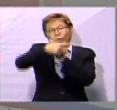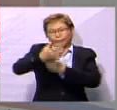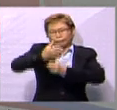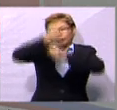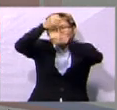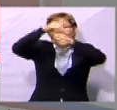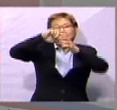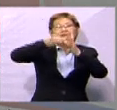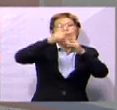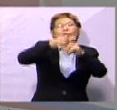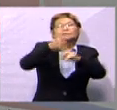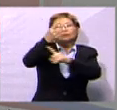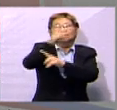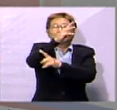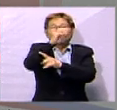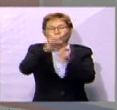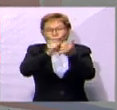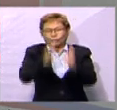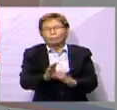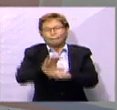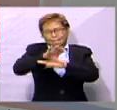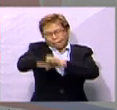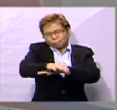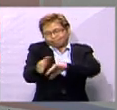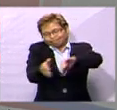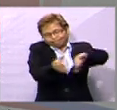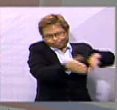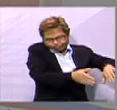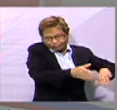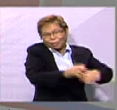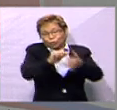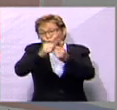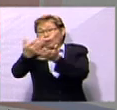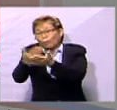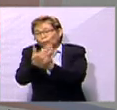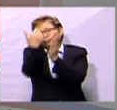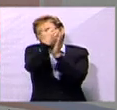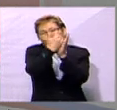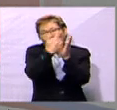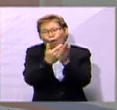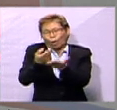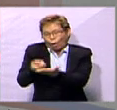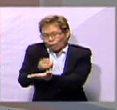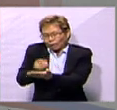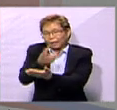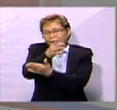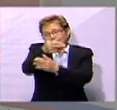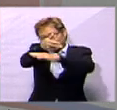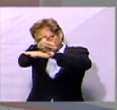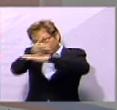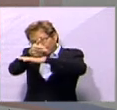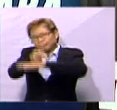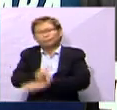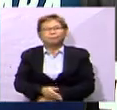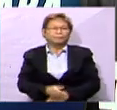bermula Januari ini 60 atlet pula terpaksa diketepikan manakala sukan baharu disenaraikan ialah hoki dan menembak